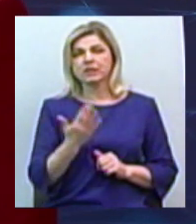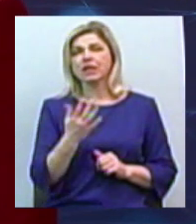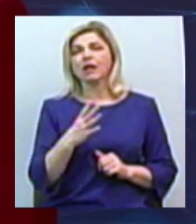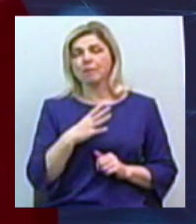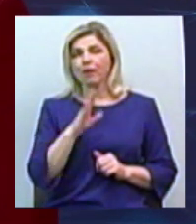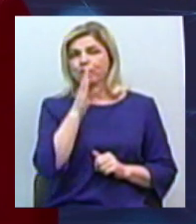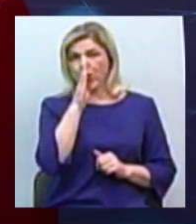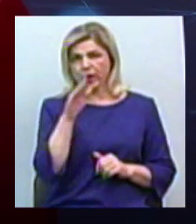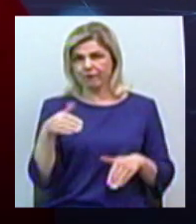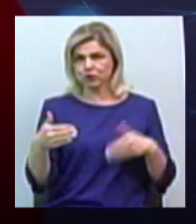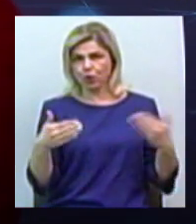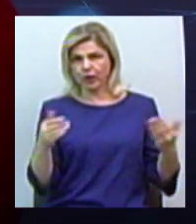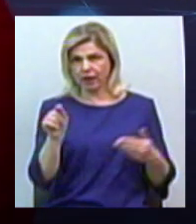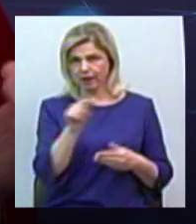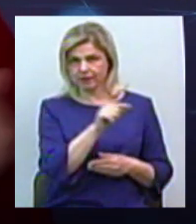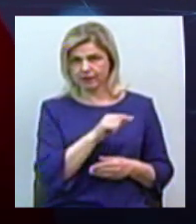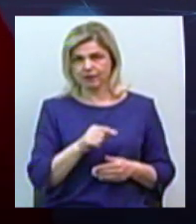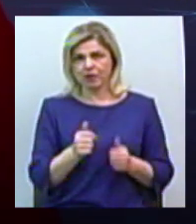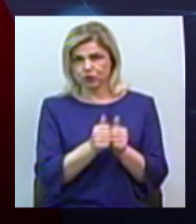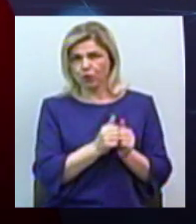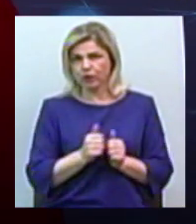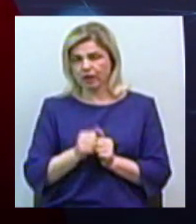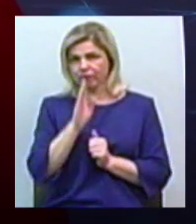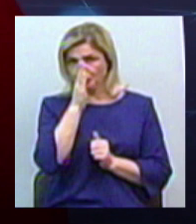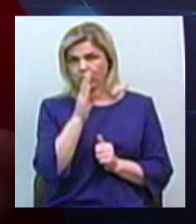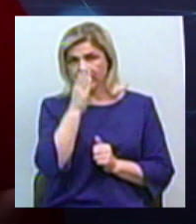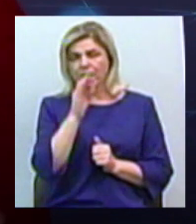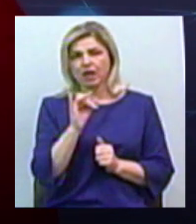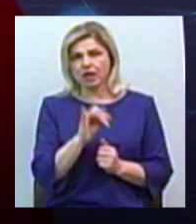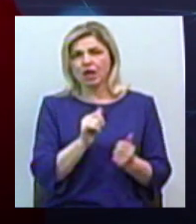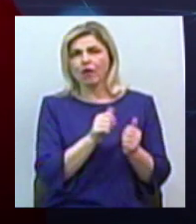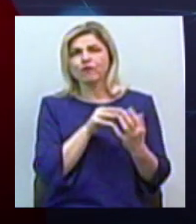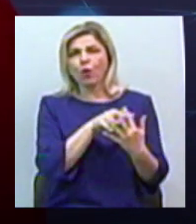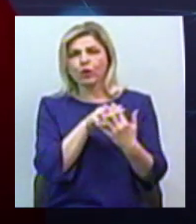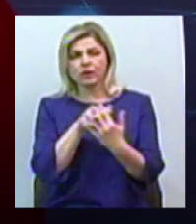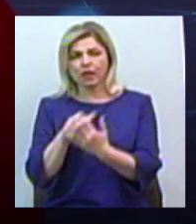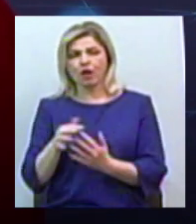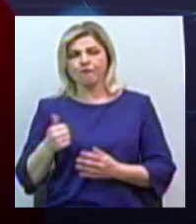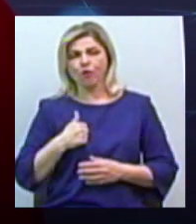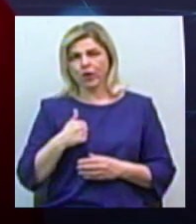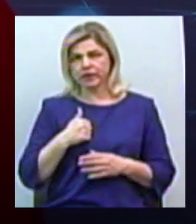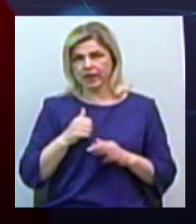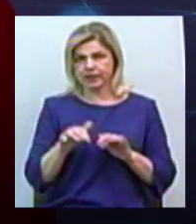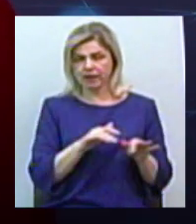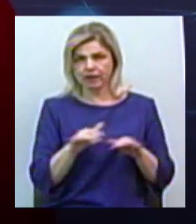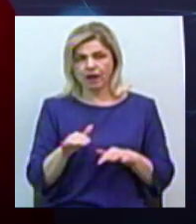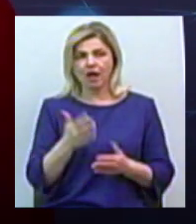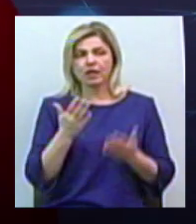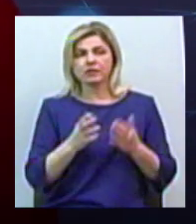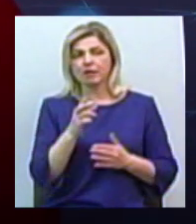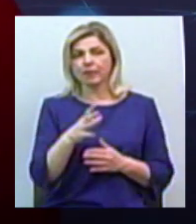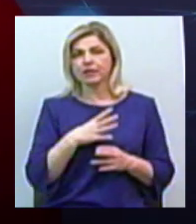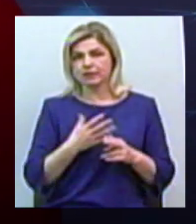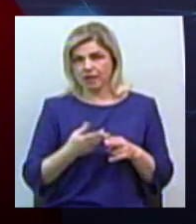усіх сторін. І з усіх сторін фронти ведуться військові дії. Якщо б це були мирні